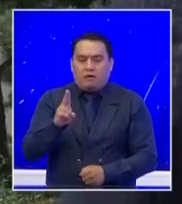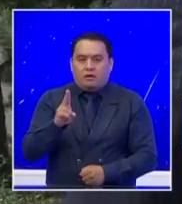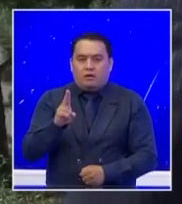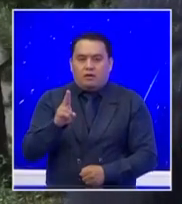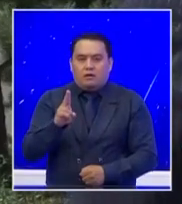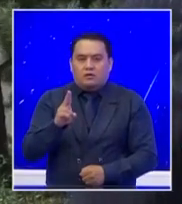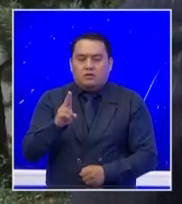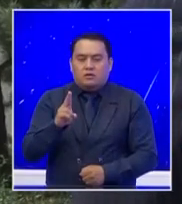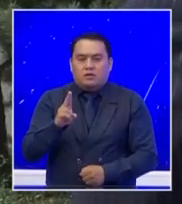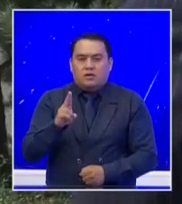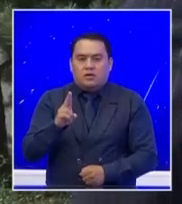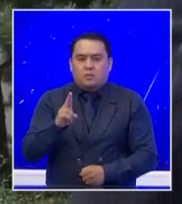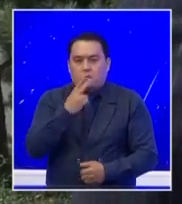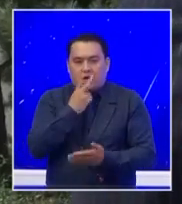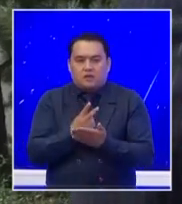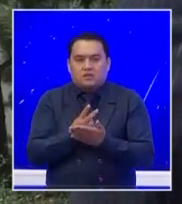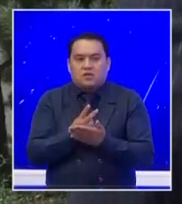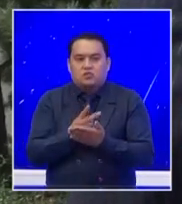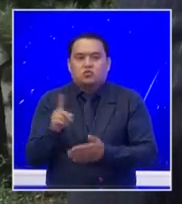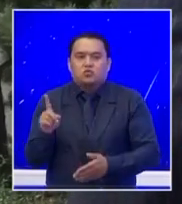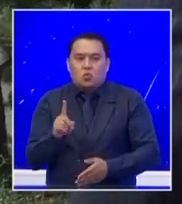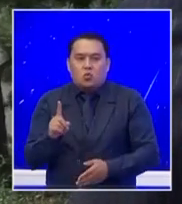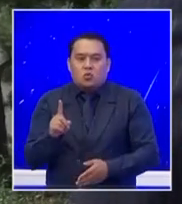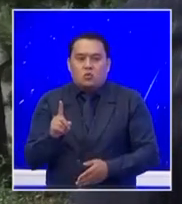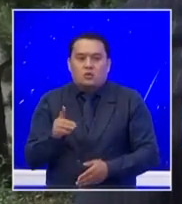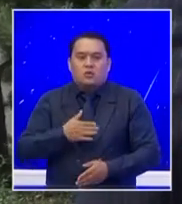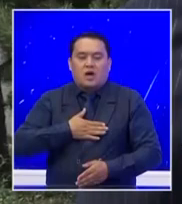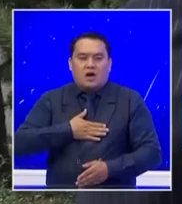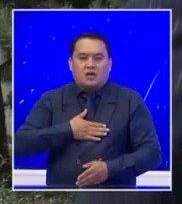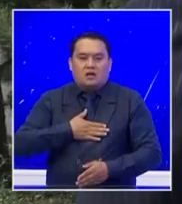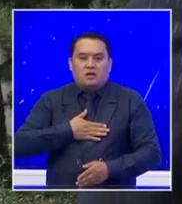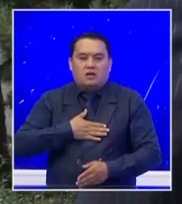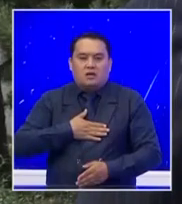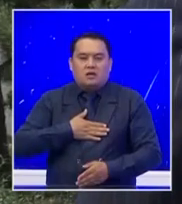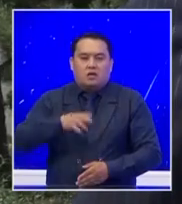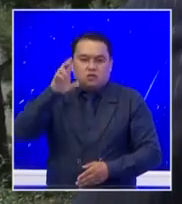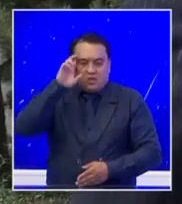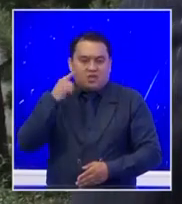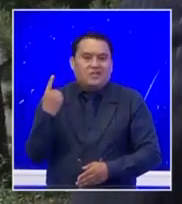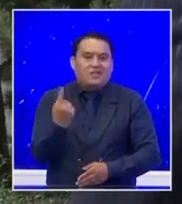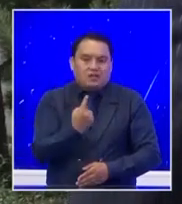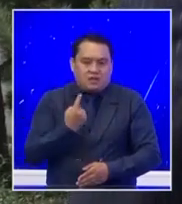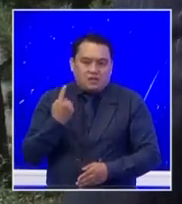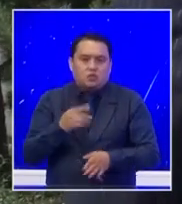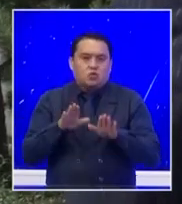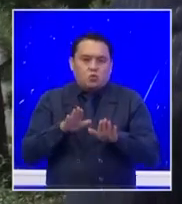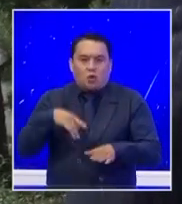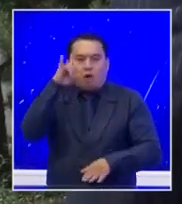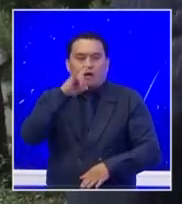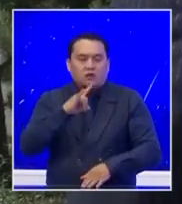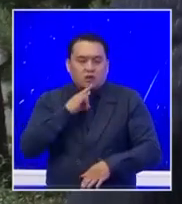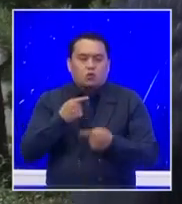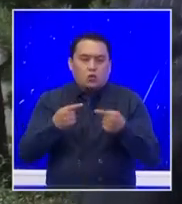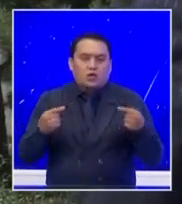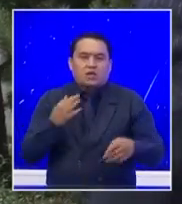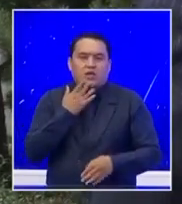несет за собой посылы, олицетворяет, что наша страна, она единая не только для Казахстана, но и